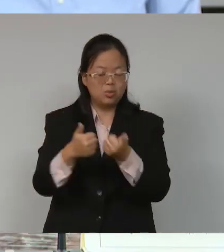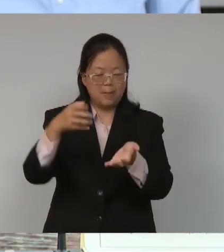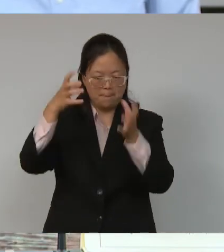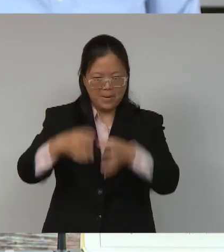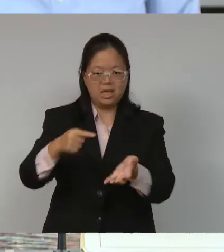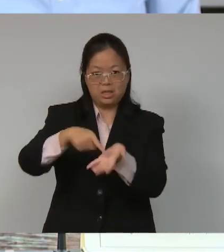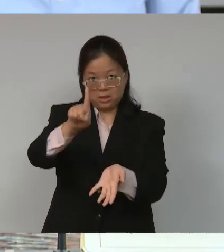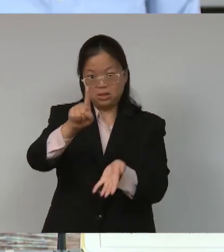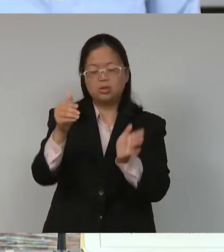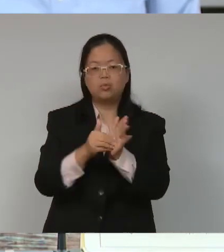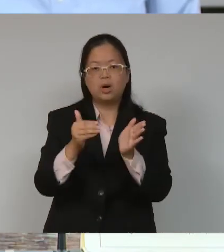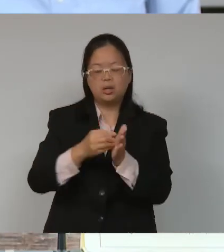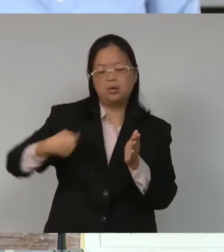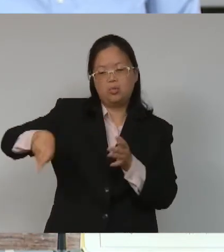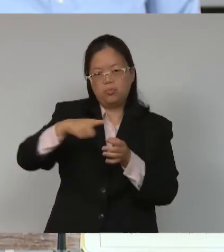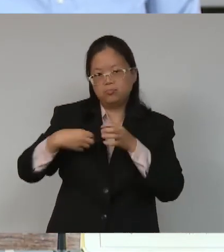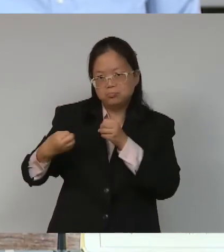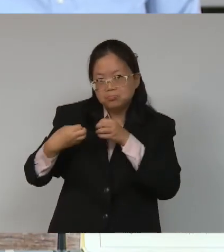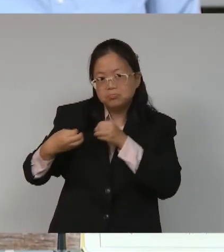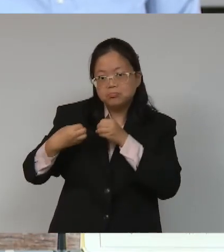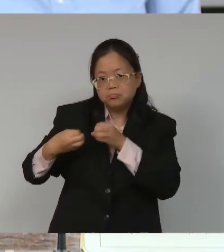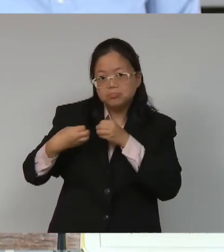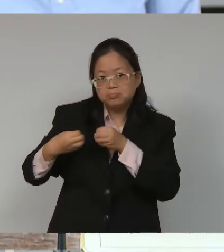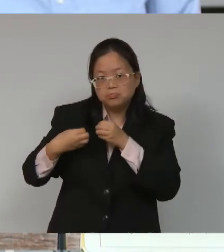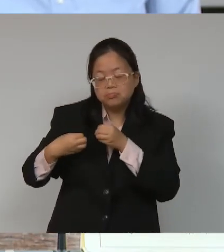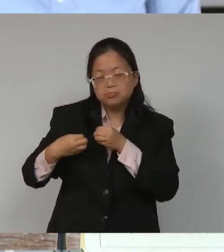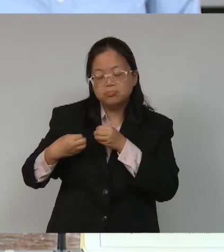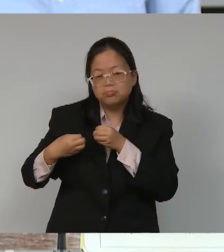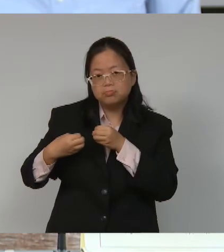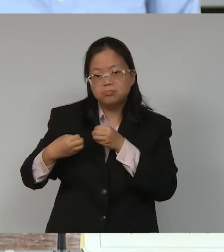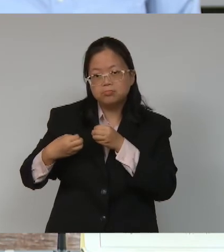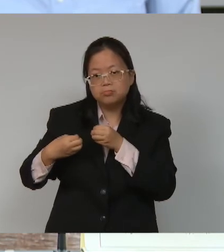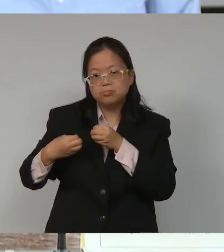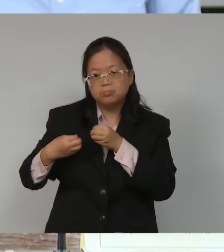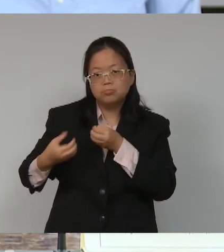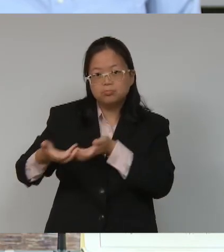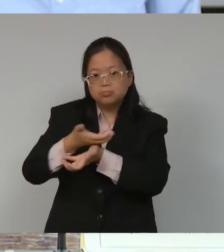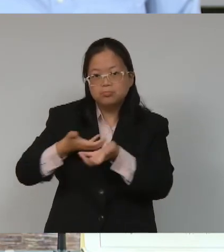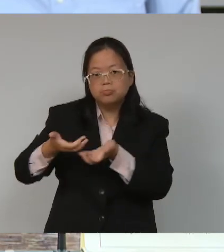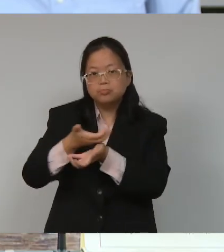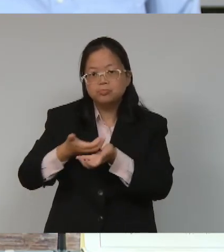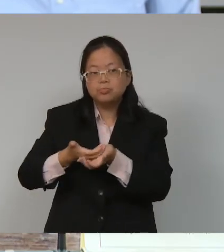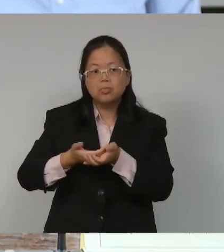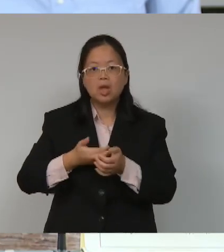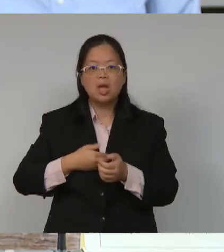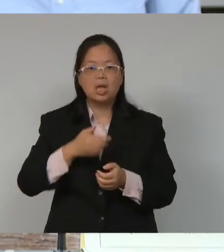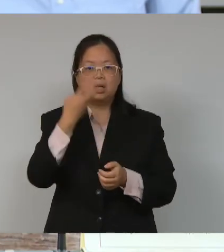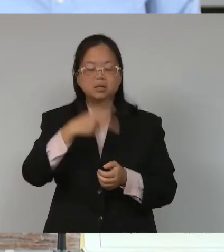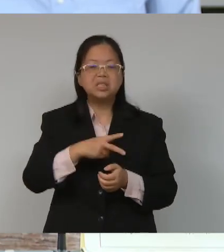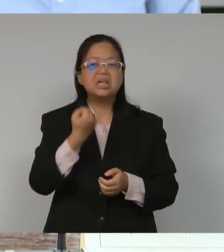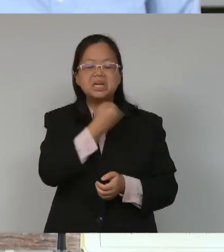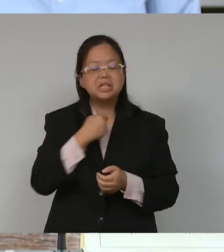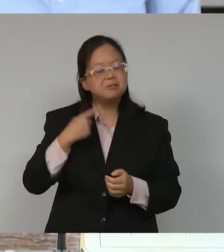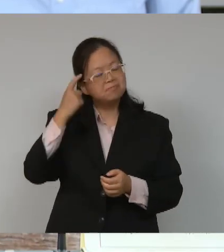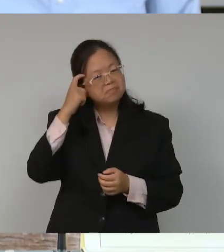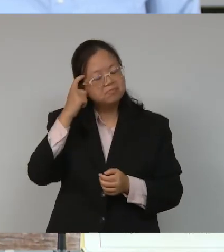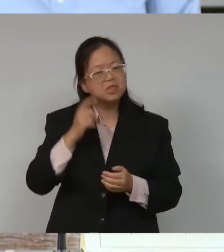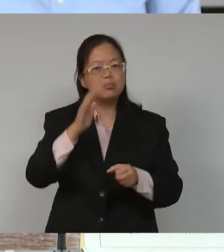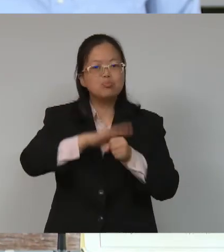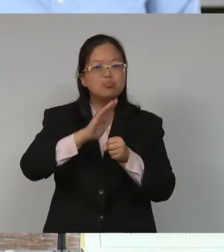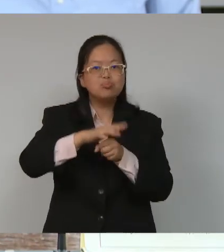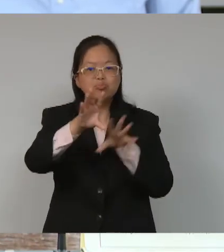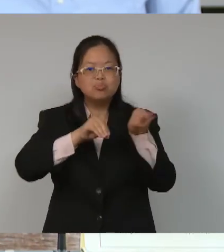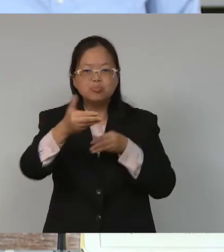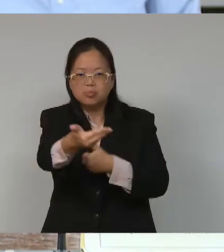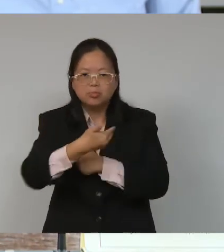我们会讨论，然后再看看要不要那个补证，然后不会说什么两三次啥，或是说干预的一